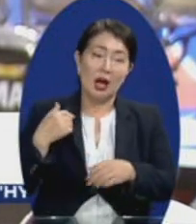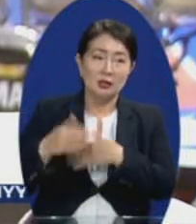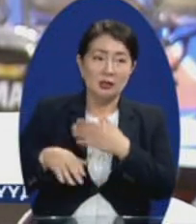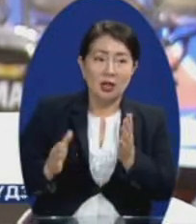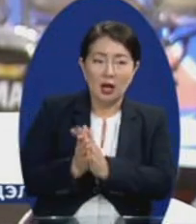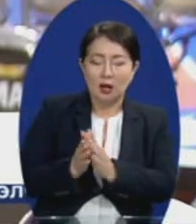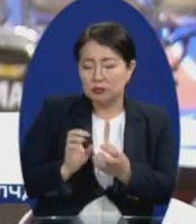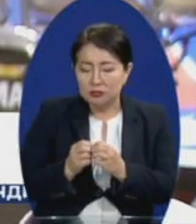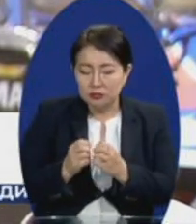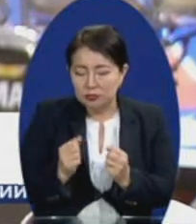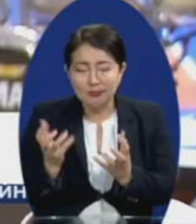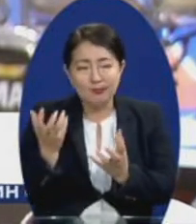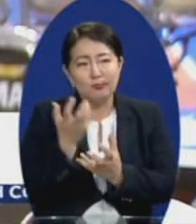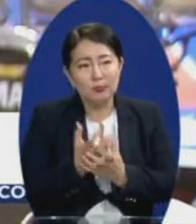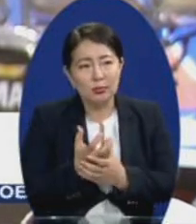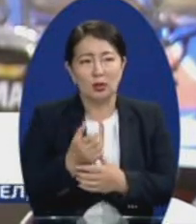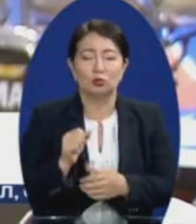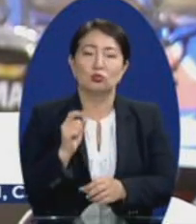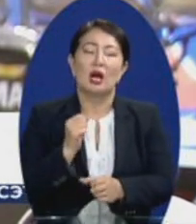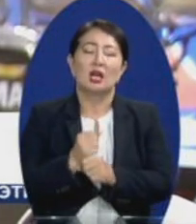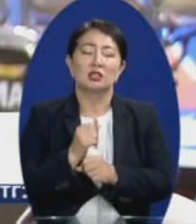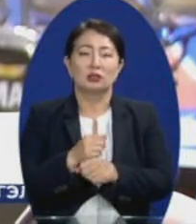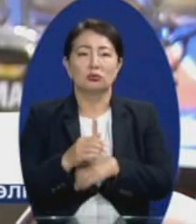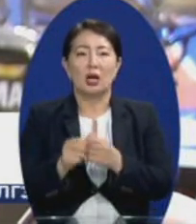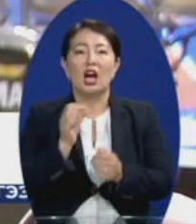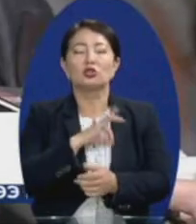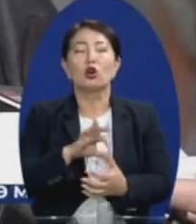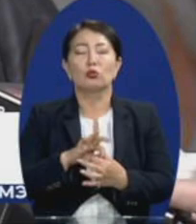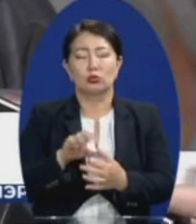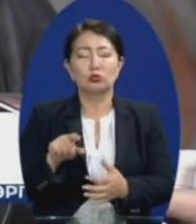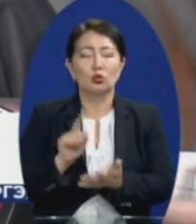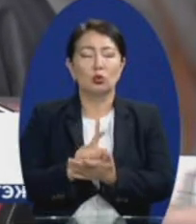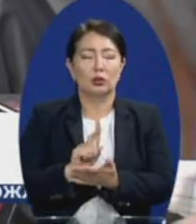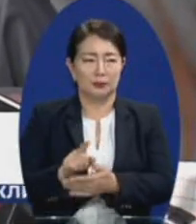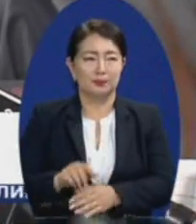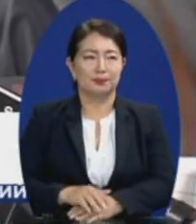явж байгаараа бас чухал ачаалалттай гэж үздэг.